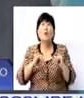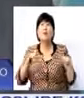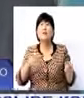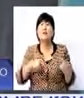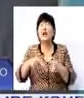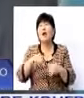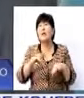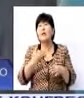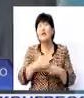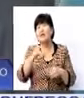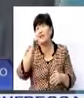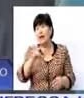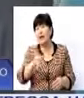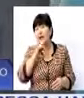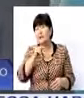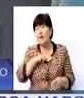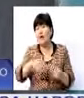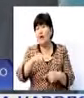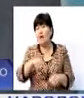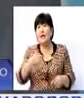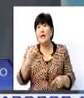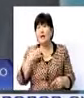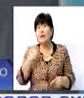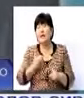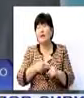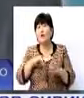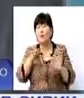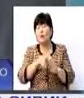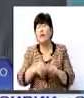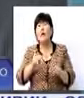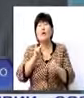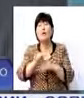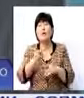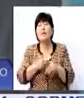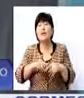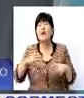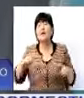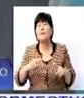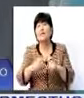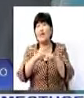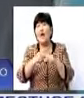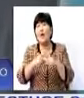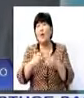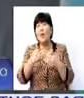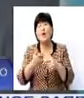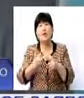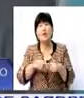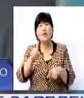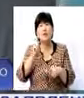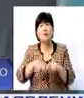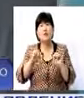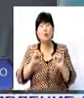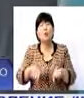частности казахстанских предпринимателей, и, конечно, казахлардинских в том числе, научить этим технологиям, благодаря которым они быстро